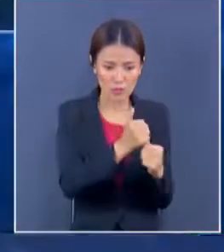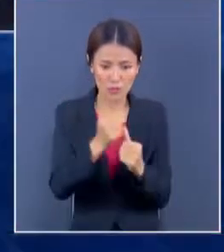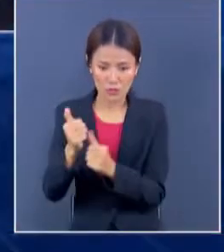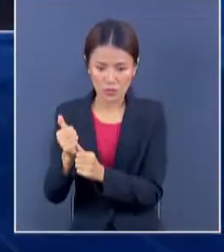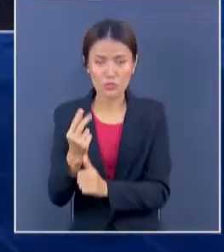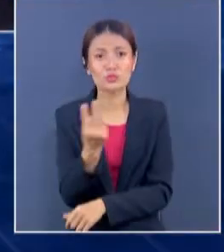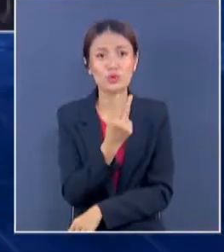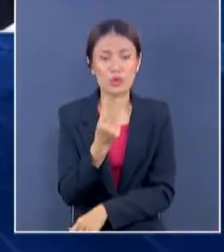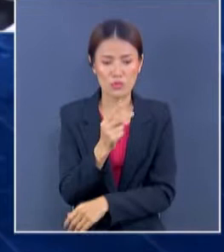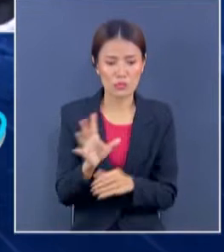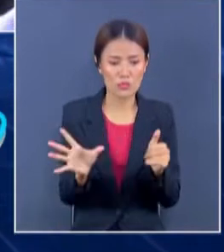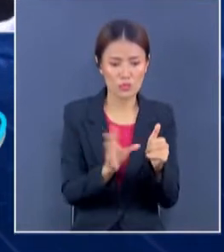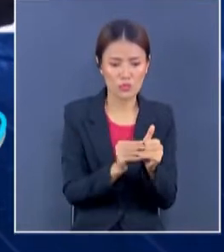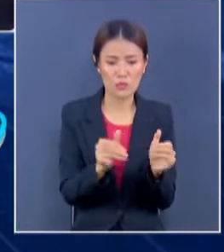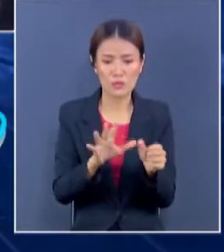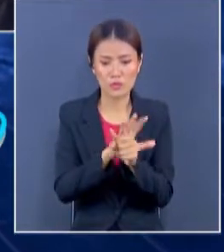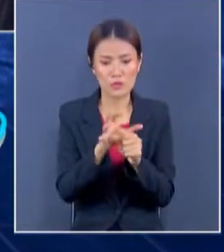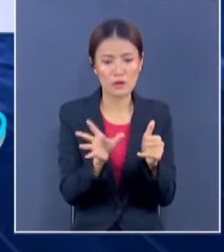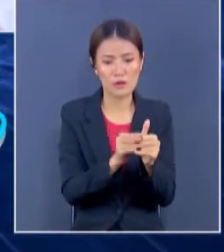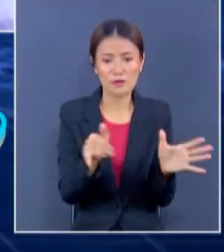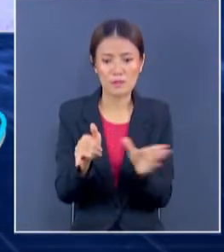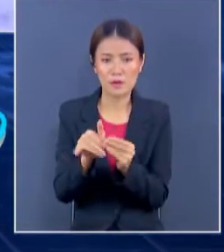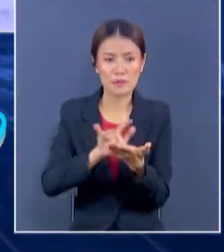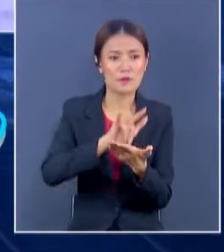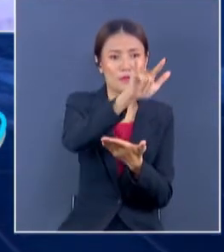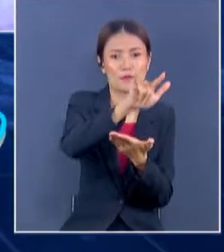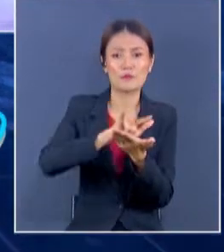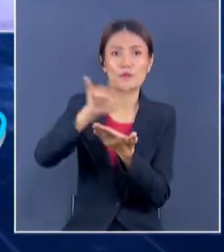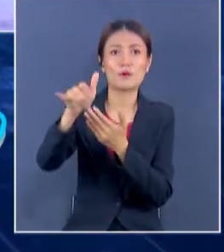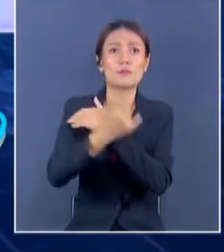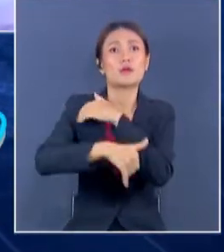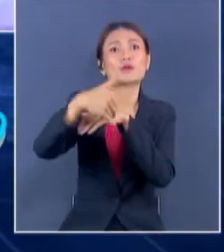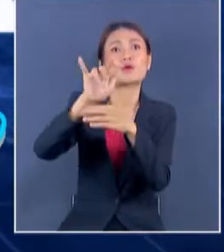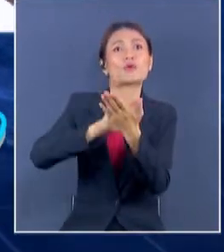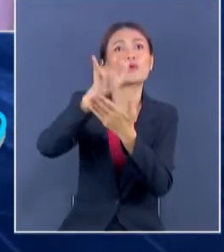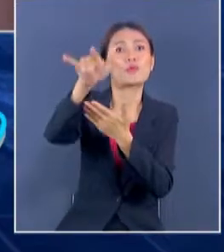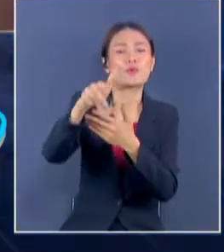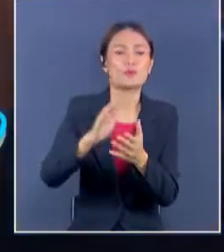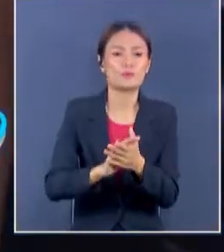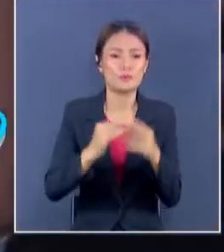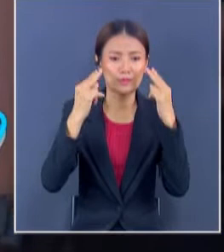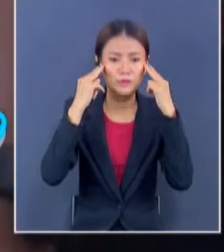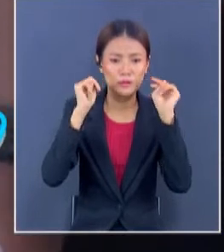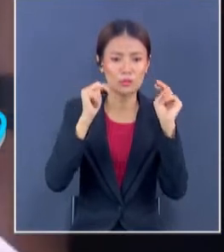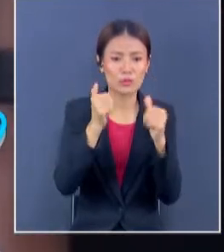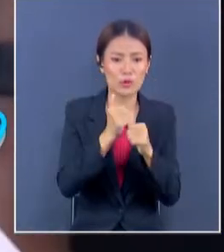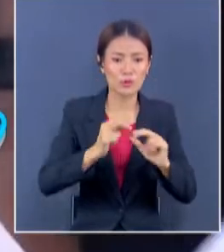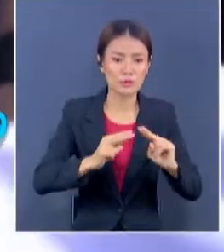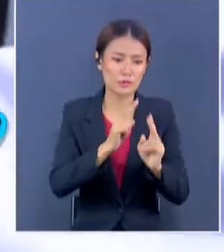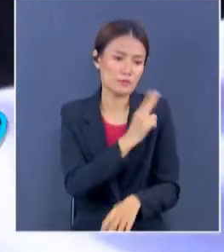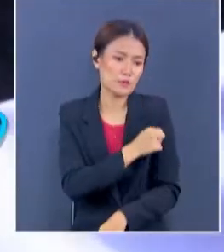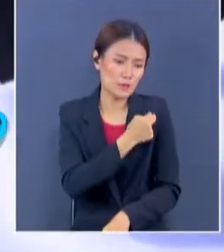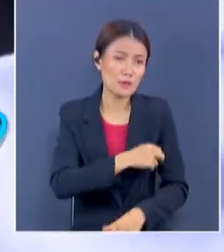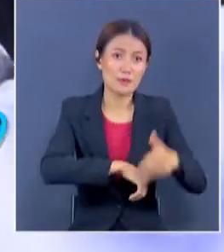ที่เรียบร้อยหลังจากที่เดินทางไปปฏิบัติราชการที่ต่างประเทศคุณอนุทินชาญวีรกูลนะครับแล้วก็คุณจุรินทร์ลักษณวิศิ